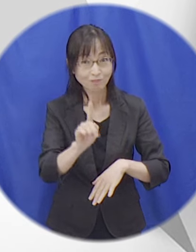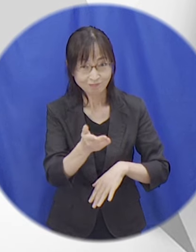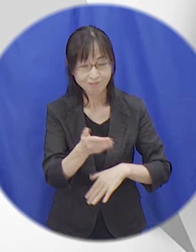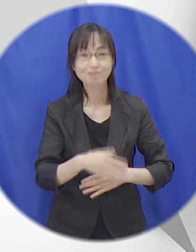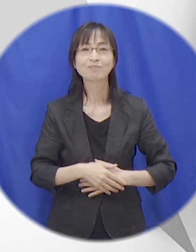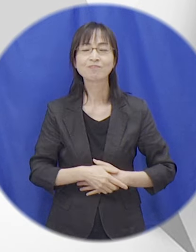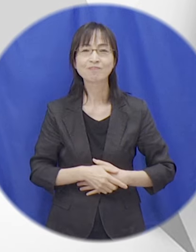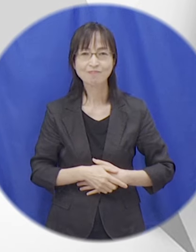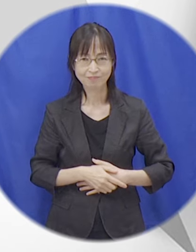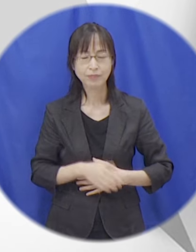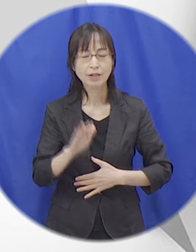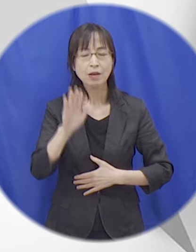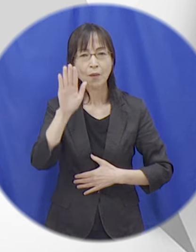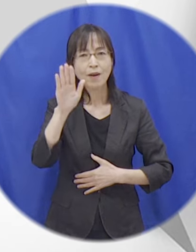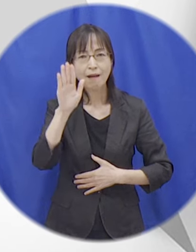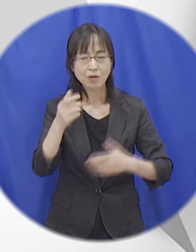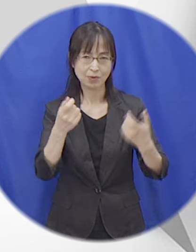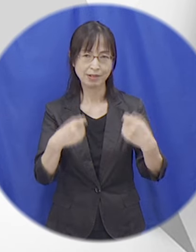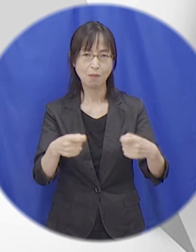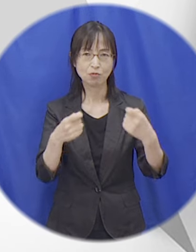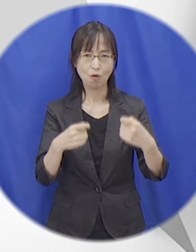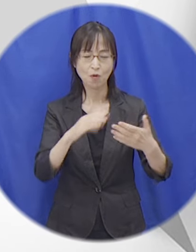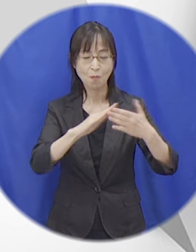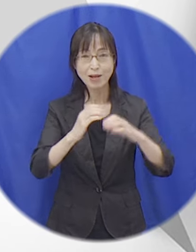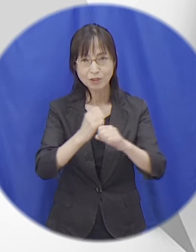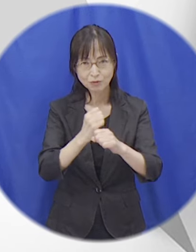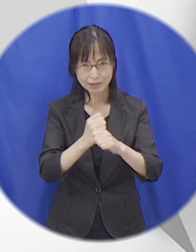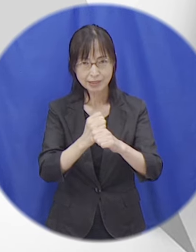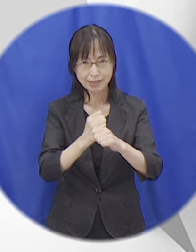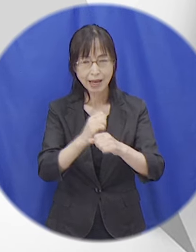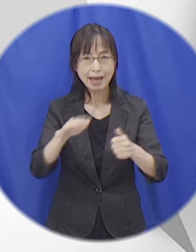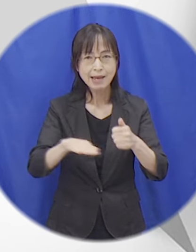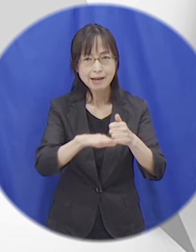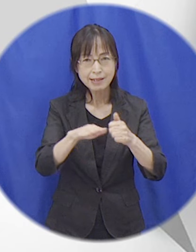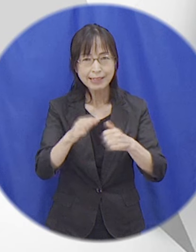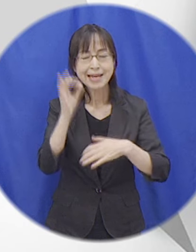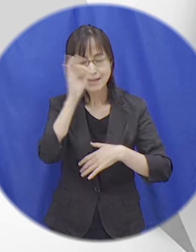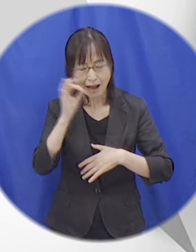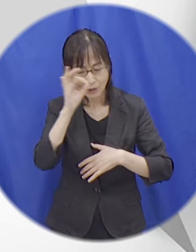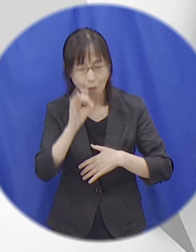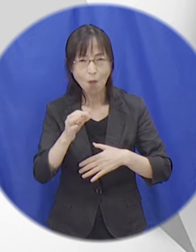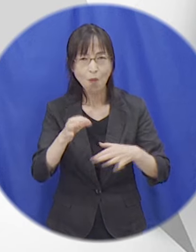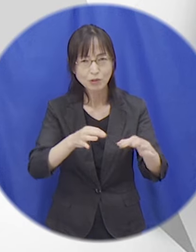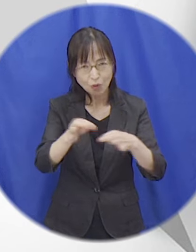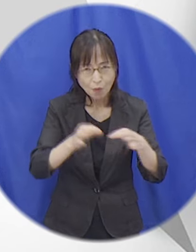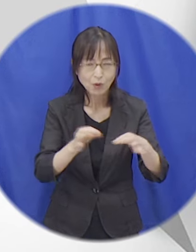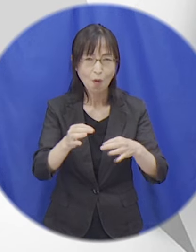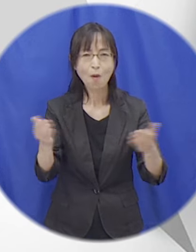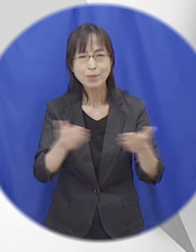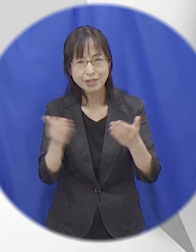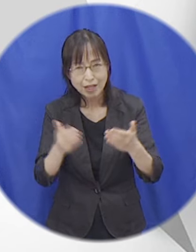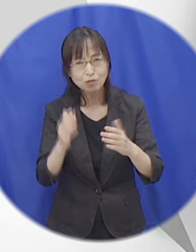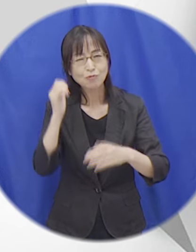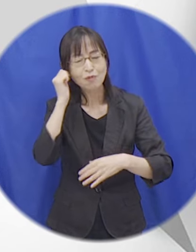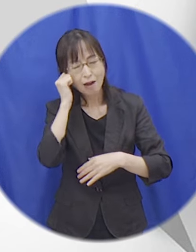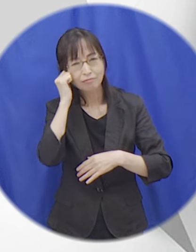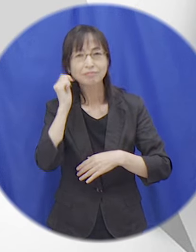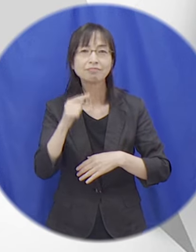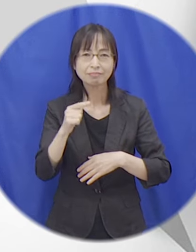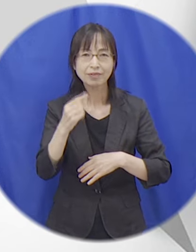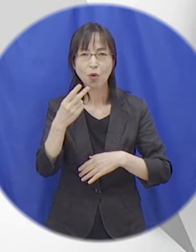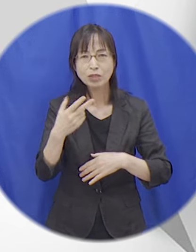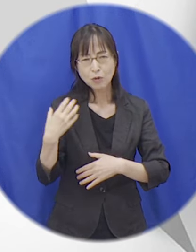い、これからの、池袋の街づくりですね、観光、商業、ビジネス、住宅、宿泊などのですね、多様な都